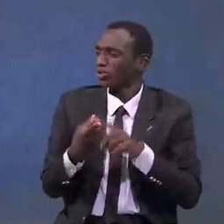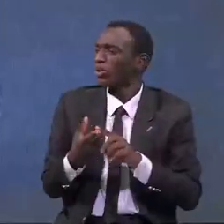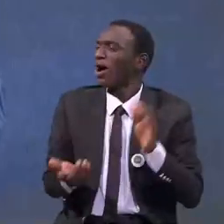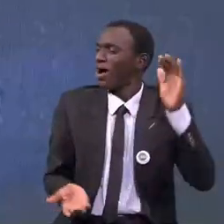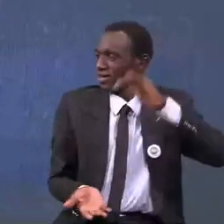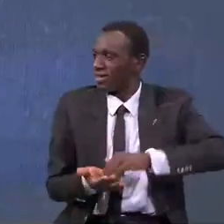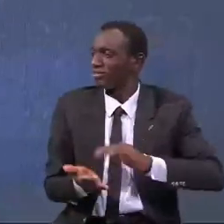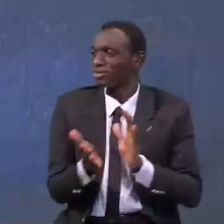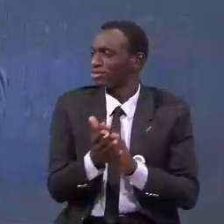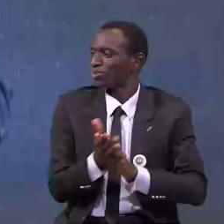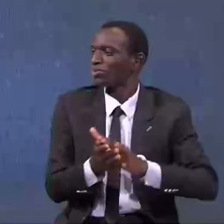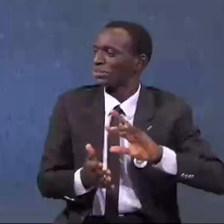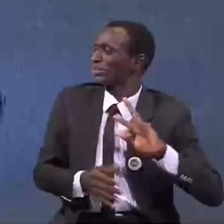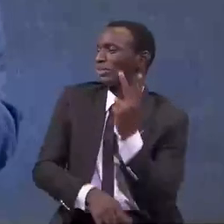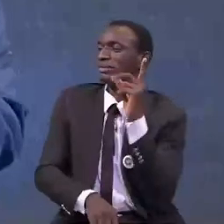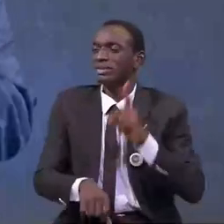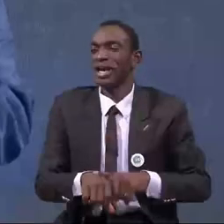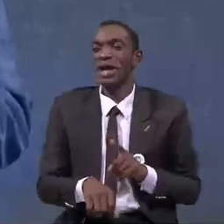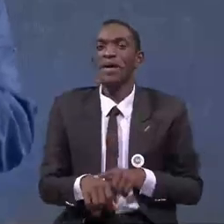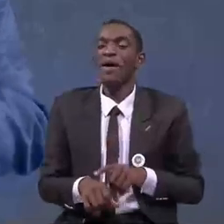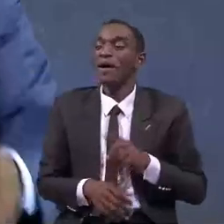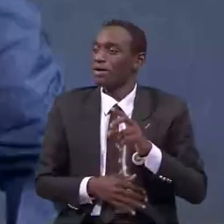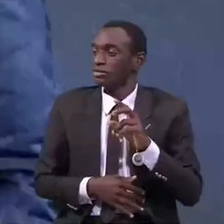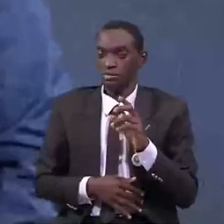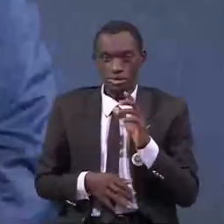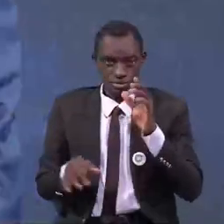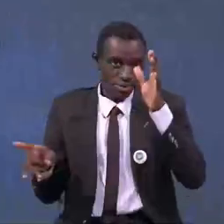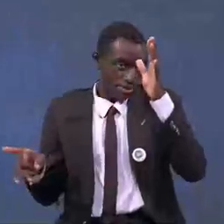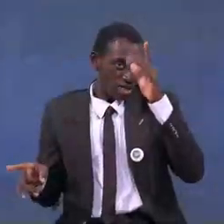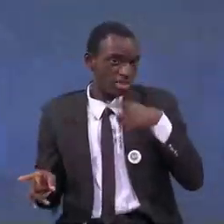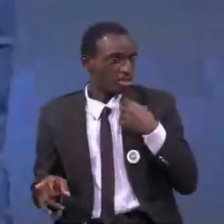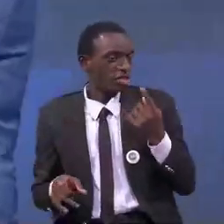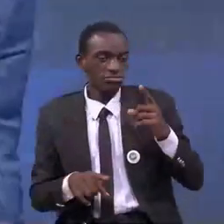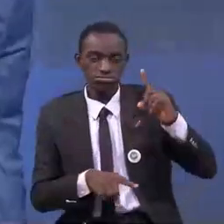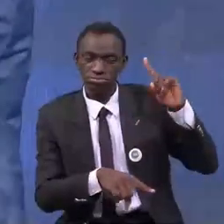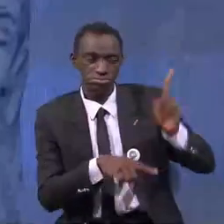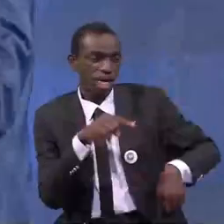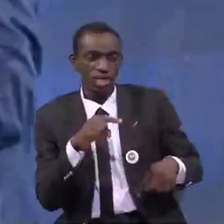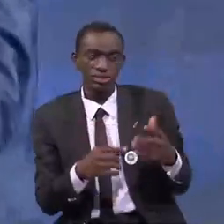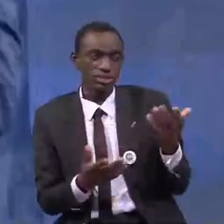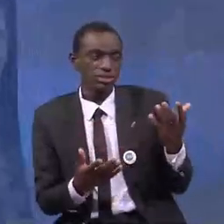encore avancer aller plus haut papa a dit tu ne peux pas